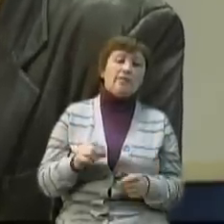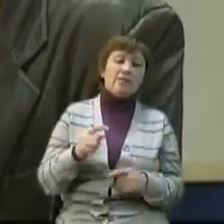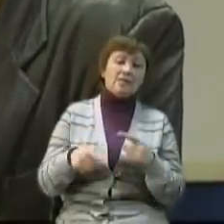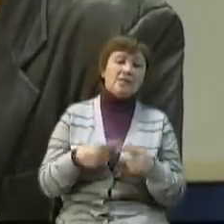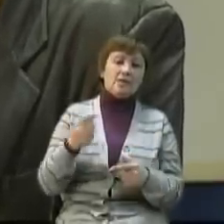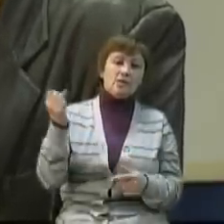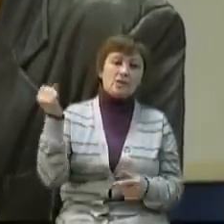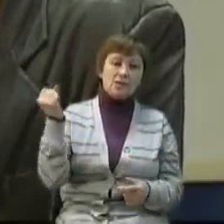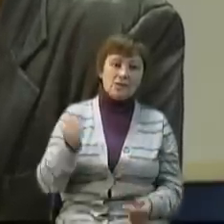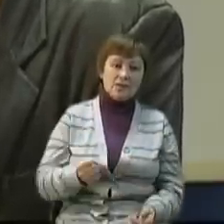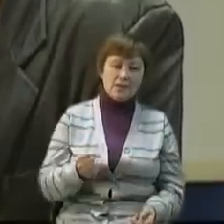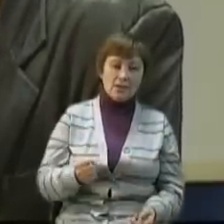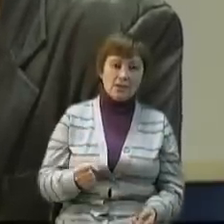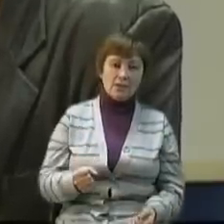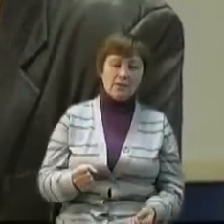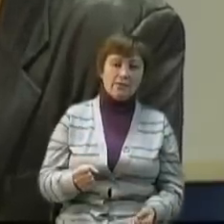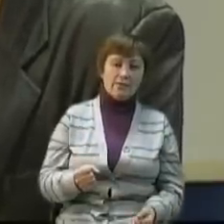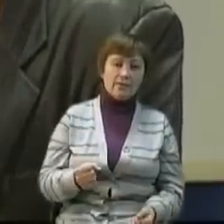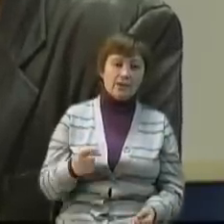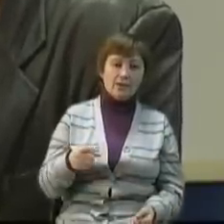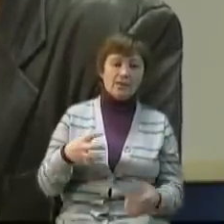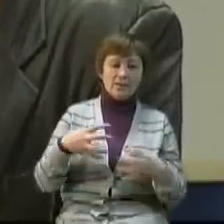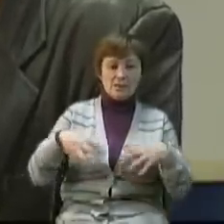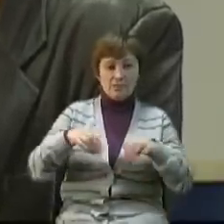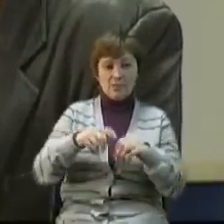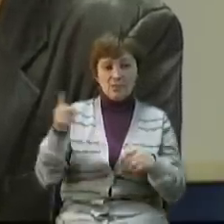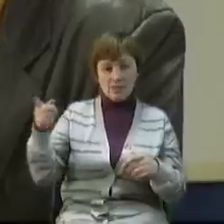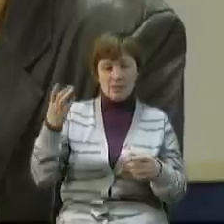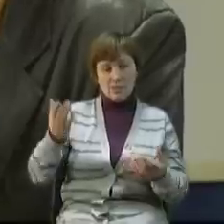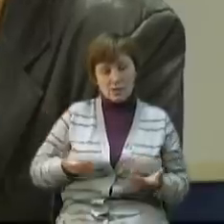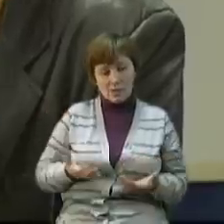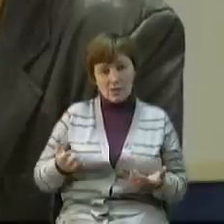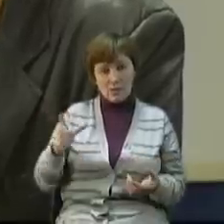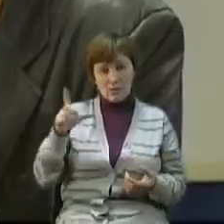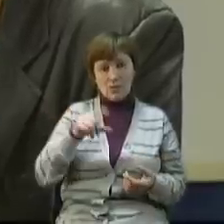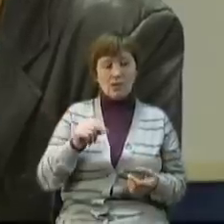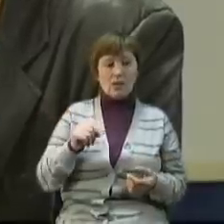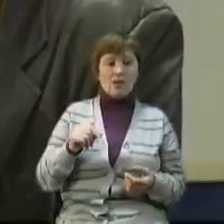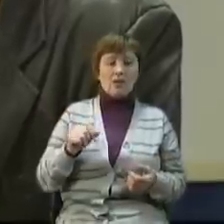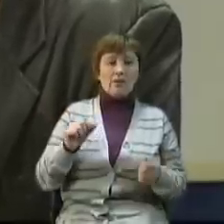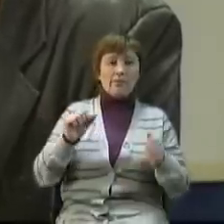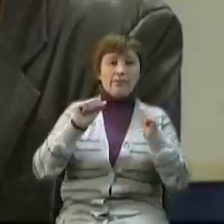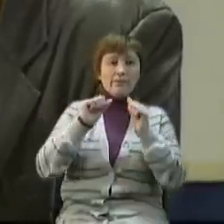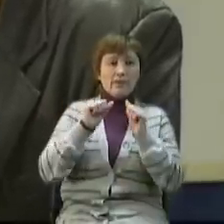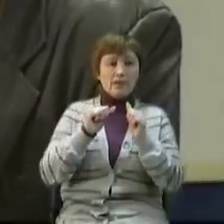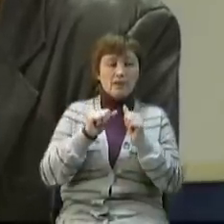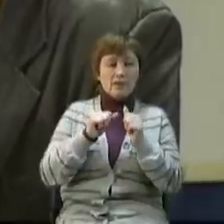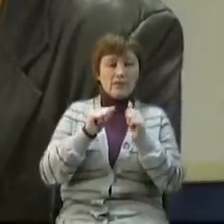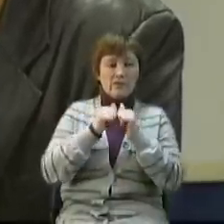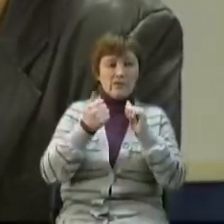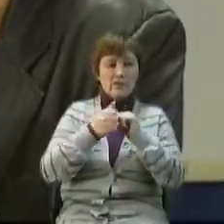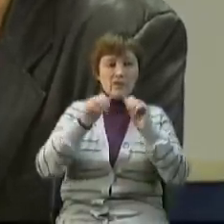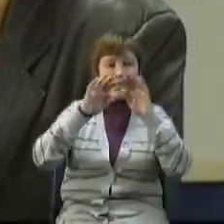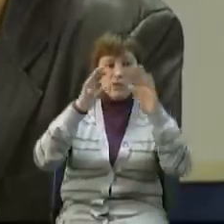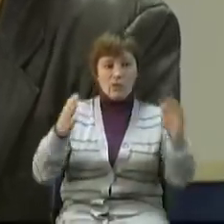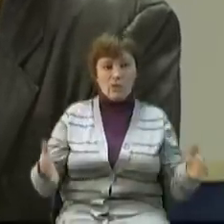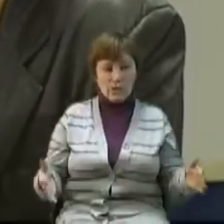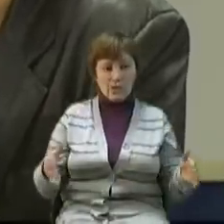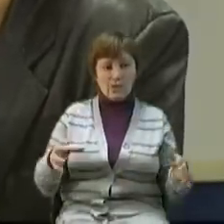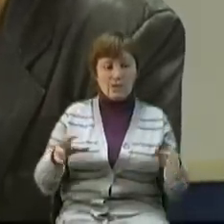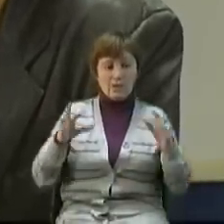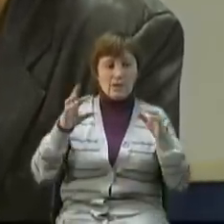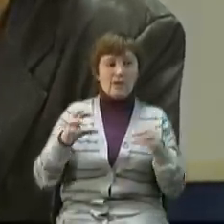следующий день, эта семья, она поехала в горы, там на снег, там часто вот люди